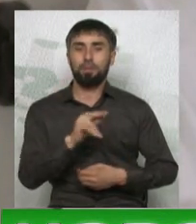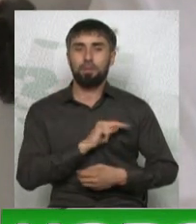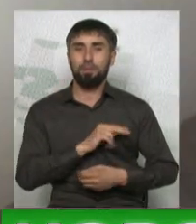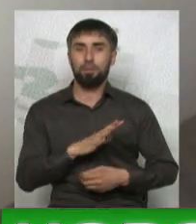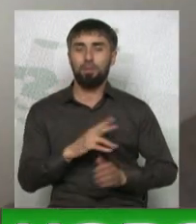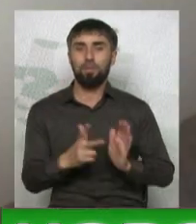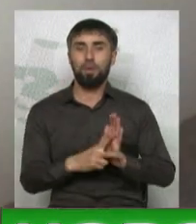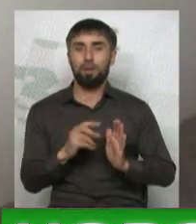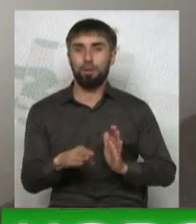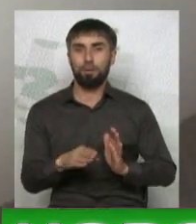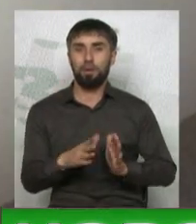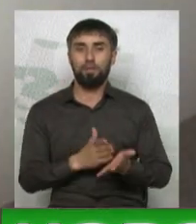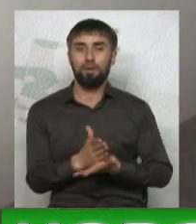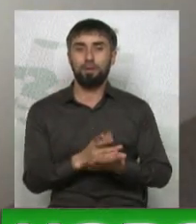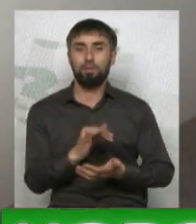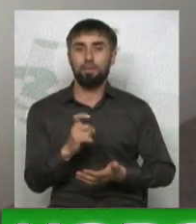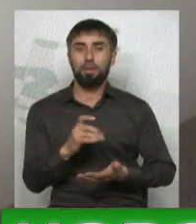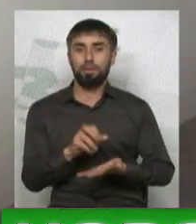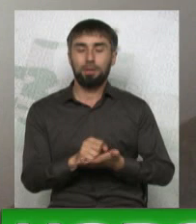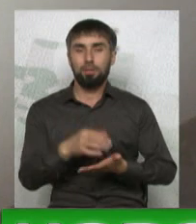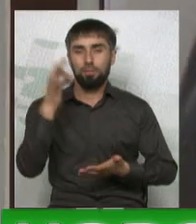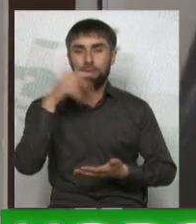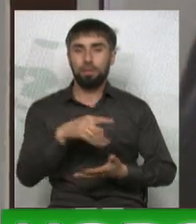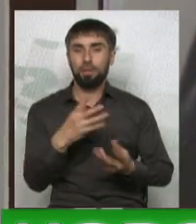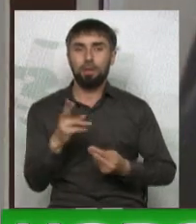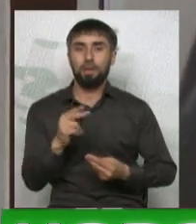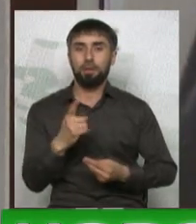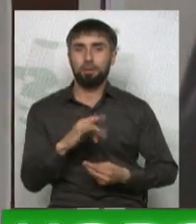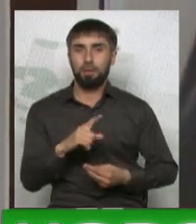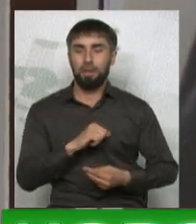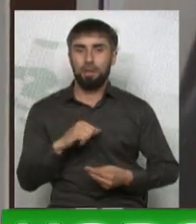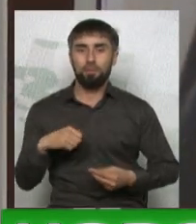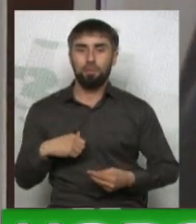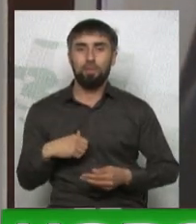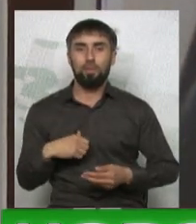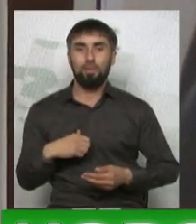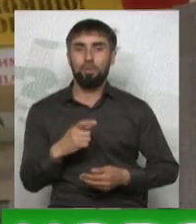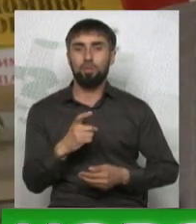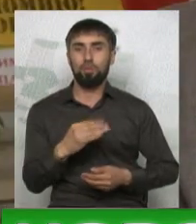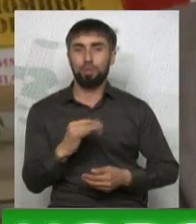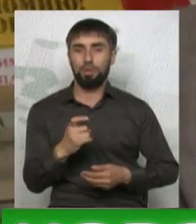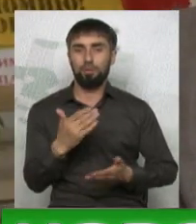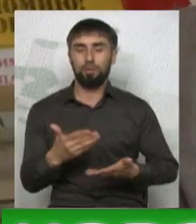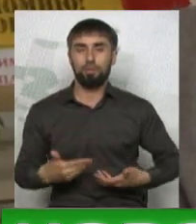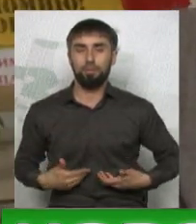отработал 8 лет. Ветеран боевых действий вспоминает тот день, как один из самых худших в его жизни.